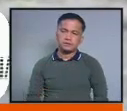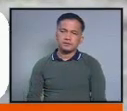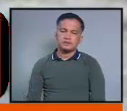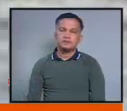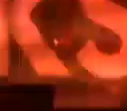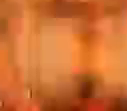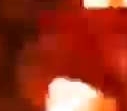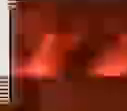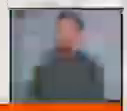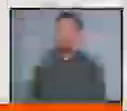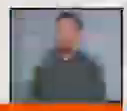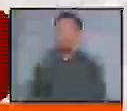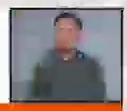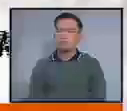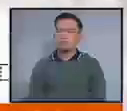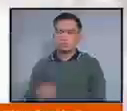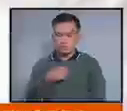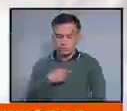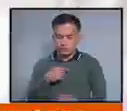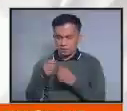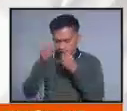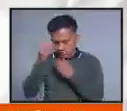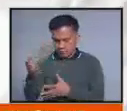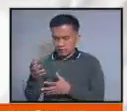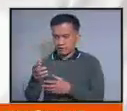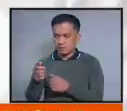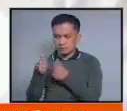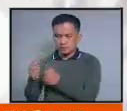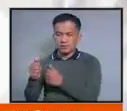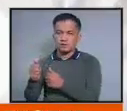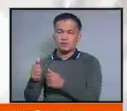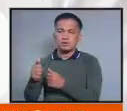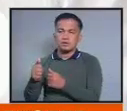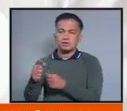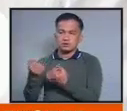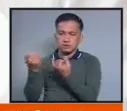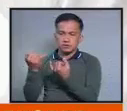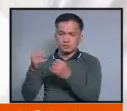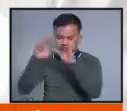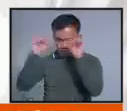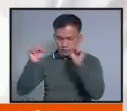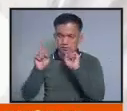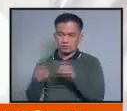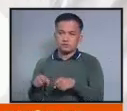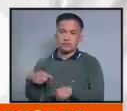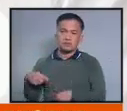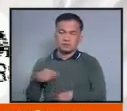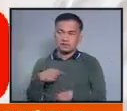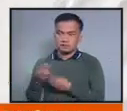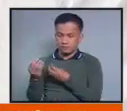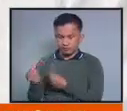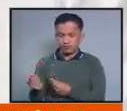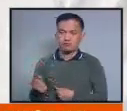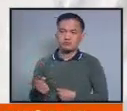katutubo. We will abide and comply sa instruction ni President to be able to address